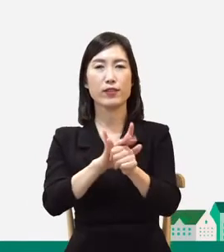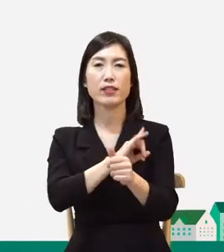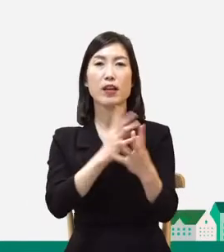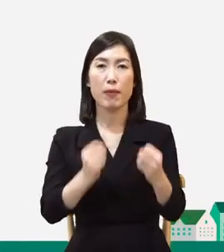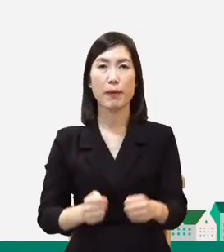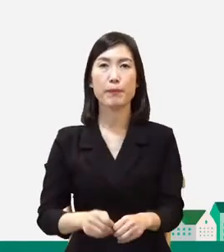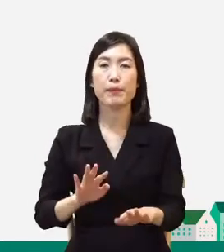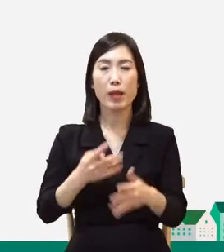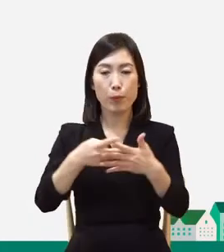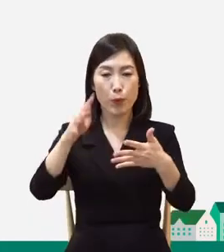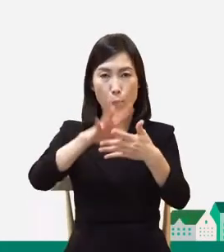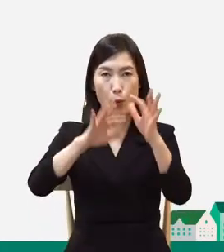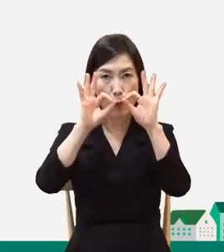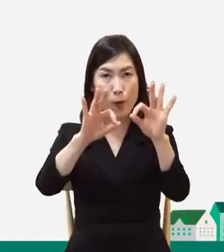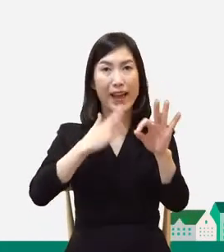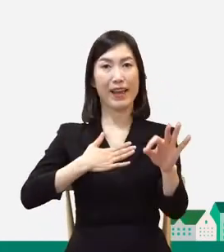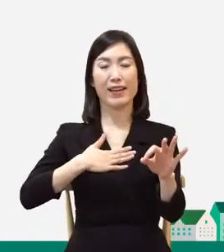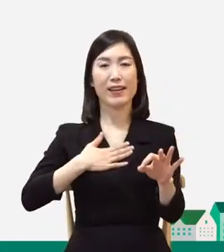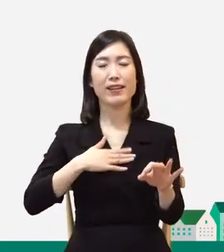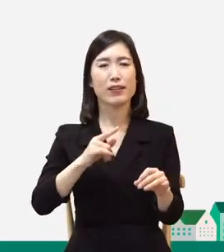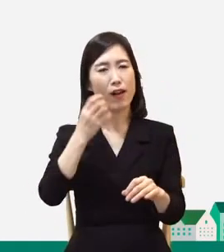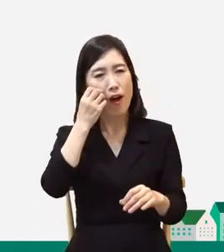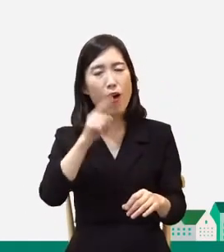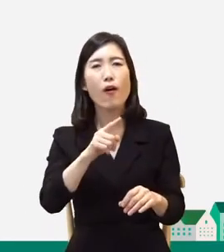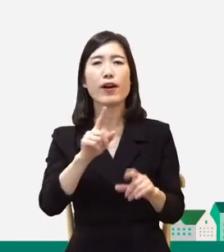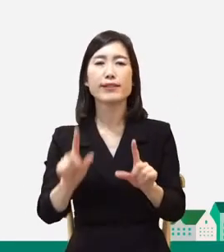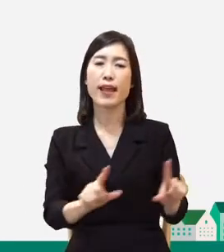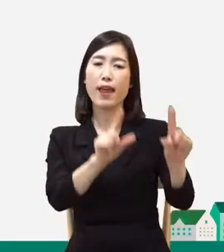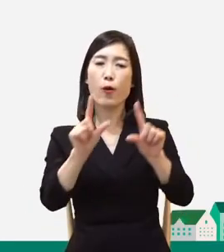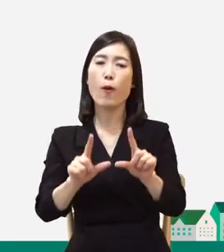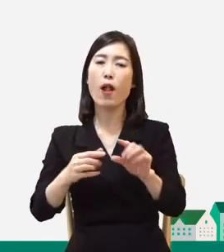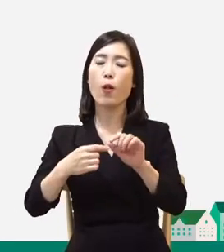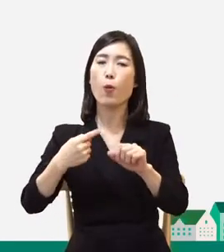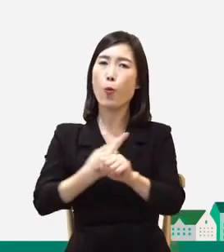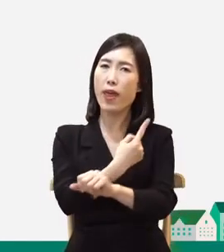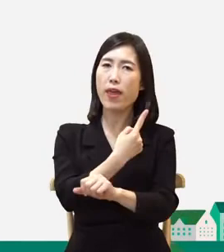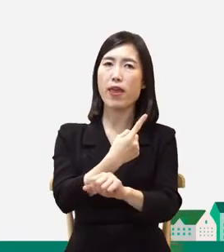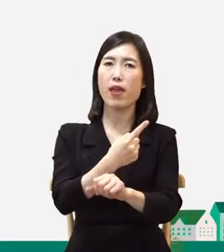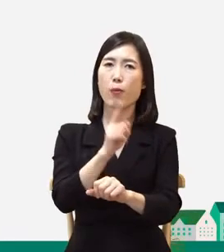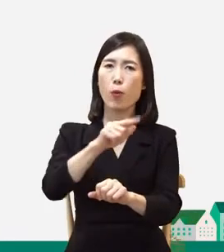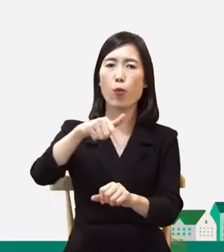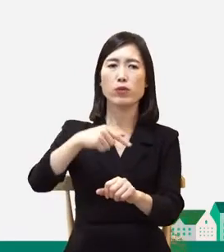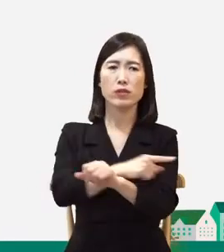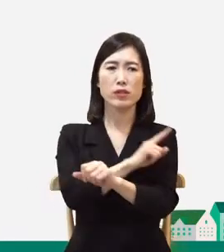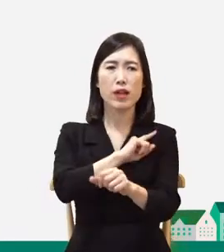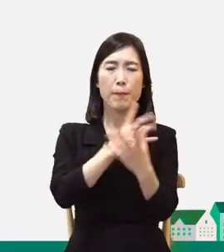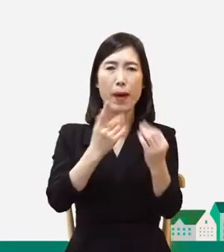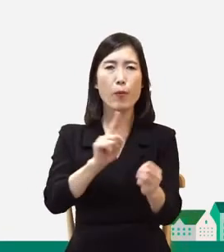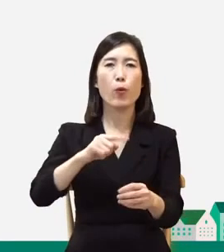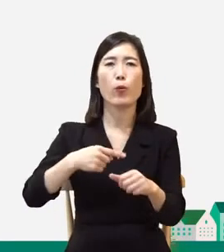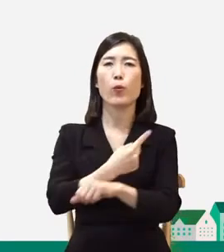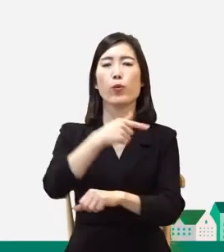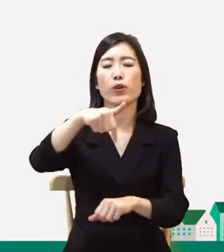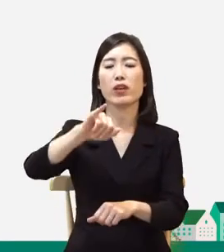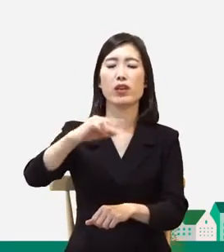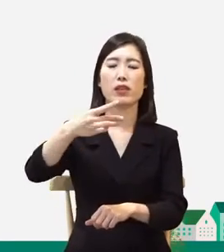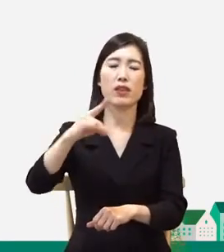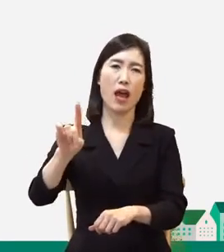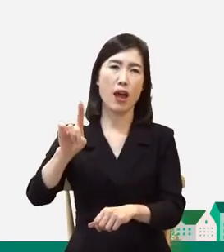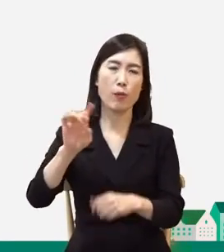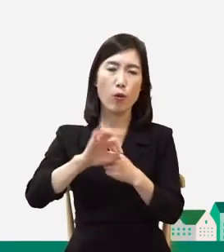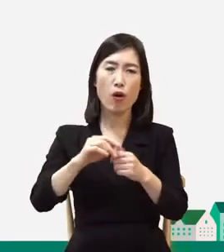보시면 아시겠지만 특이하게 생활과 관련된 것 외에 가장 높게 난 것이 기타 범주였는데 저희가